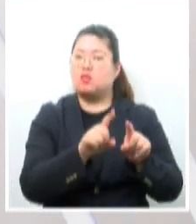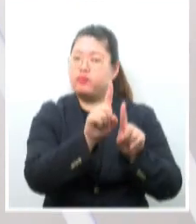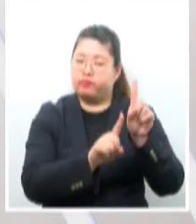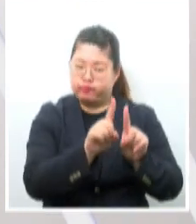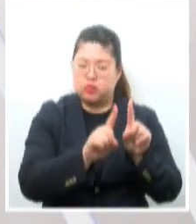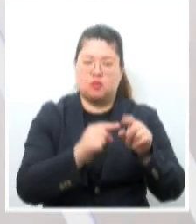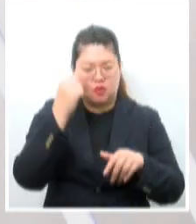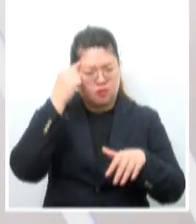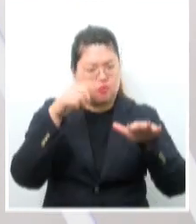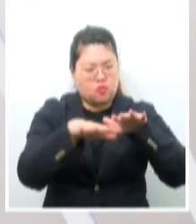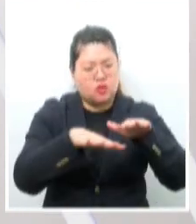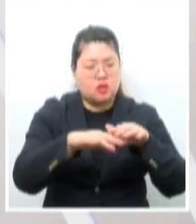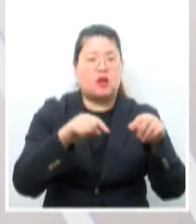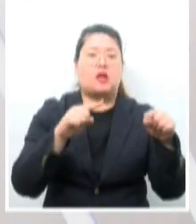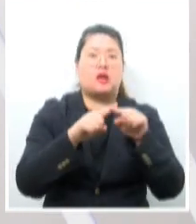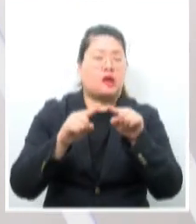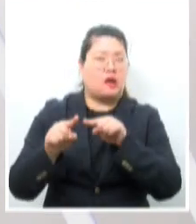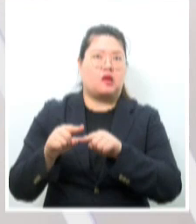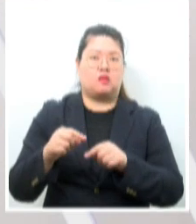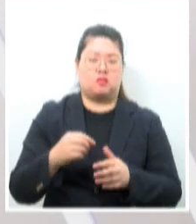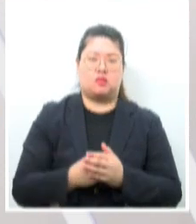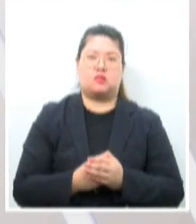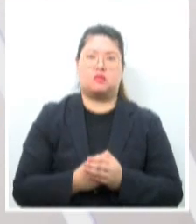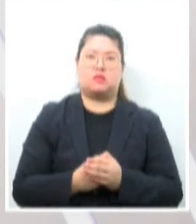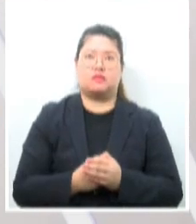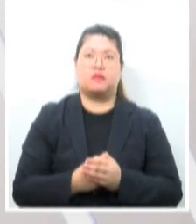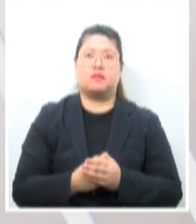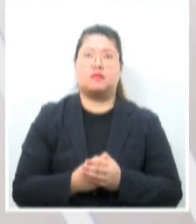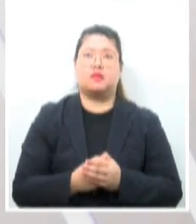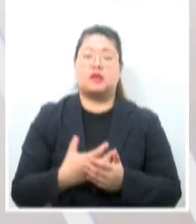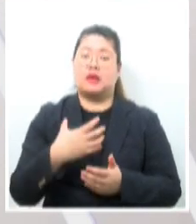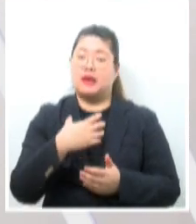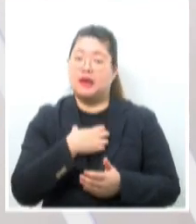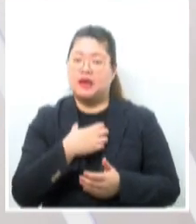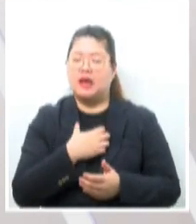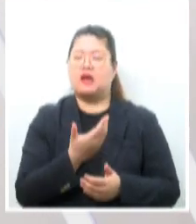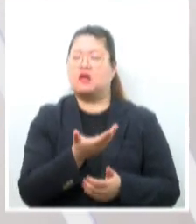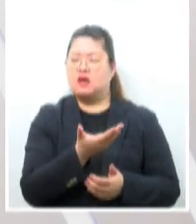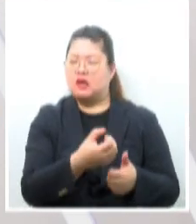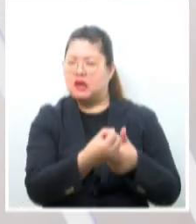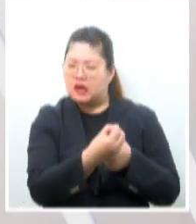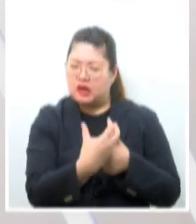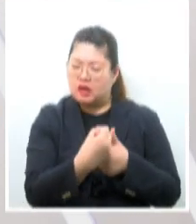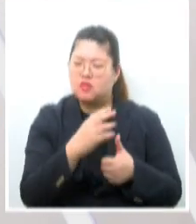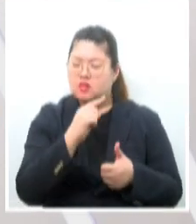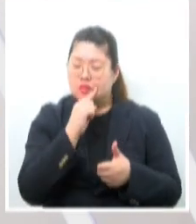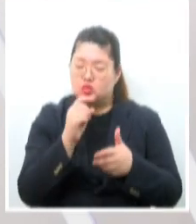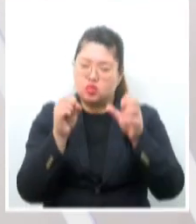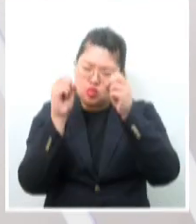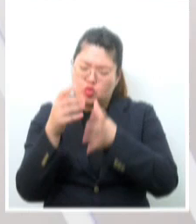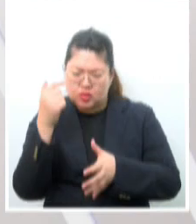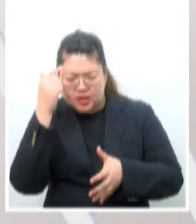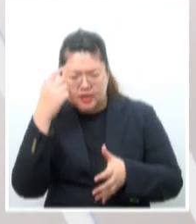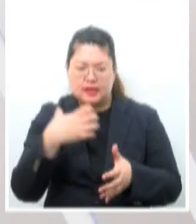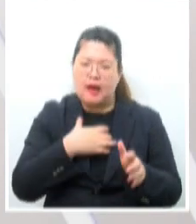านคิดนะคะเรื่องของพหุปัญญานะคะก็อยากจะให้ทางพอเอกสิทธิ์ค่ะได้ช่วยเชื่อมโยงค่ะว่าทีนี้ถ้าคุณครูค่ะอยากจะใช้แบบวั